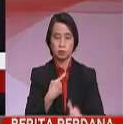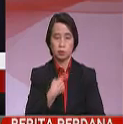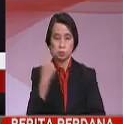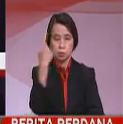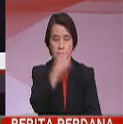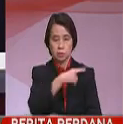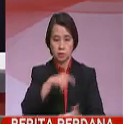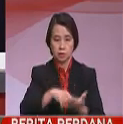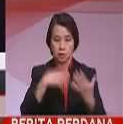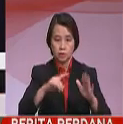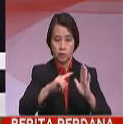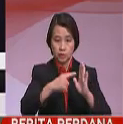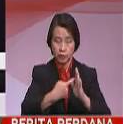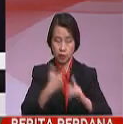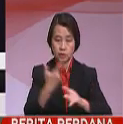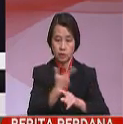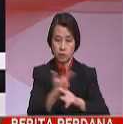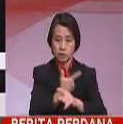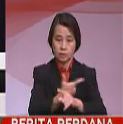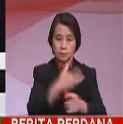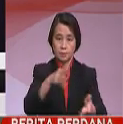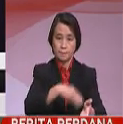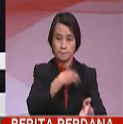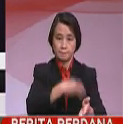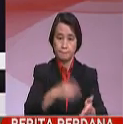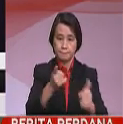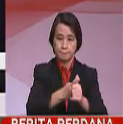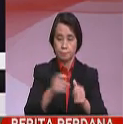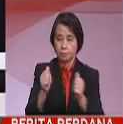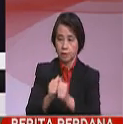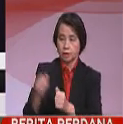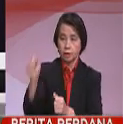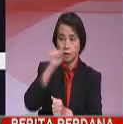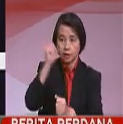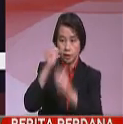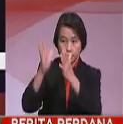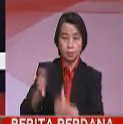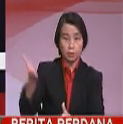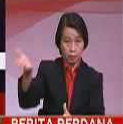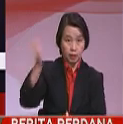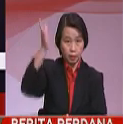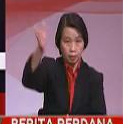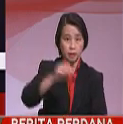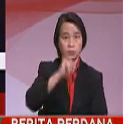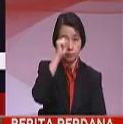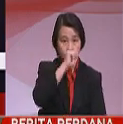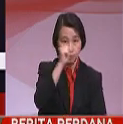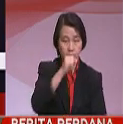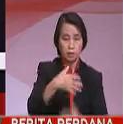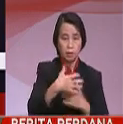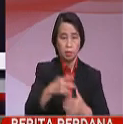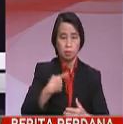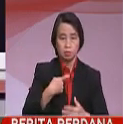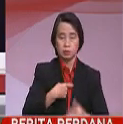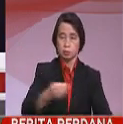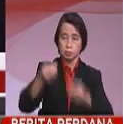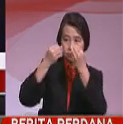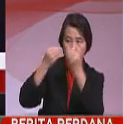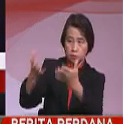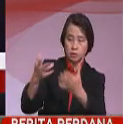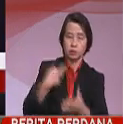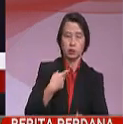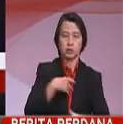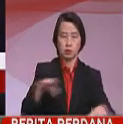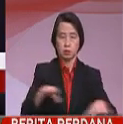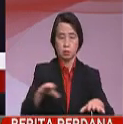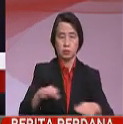dah start latihan muzik yang pertama bersama artis-artis yang akan membuat persembahan, yang mana setelah kita maklum memang kita buat